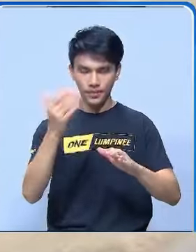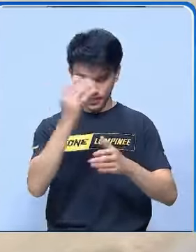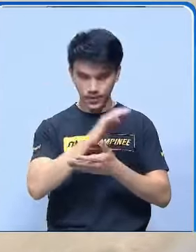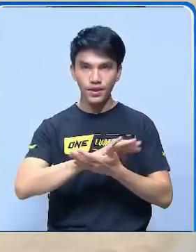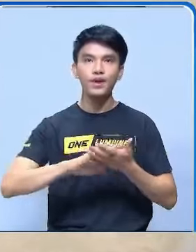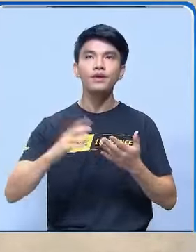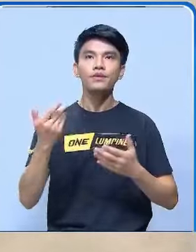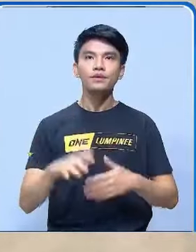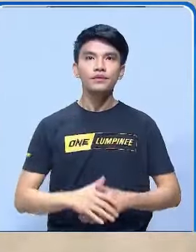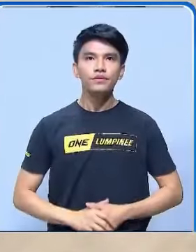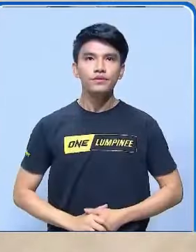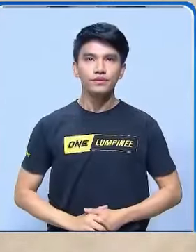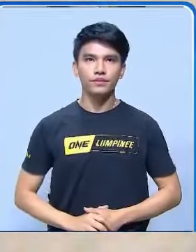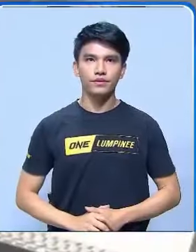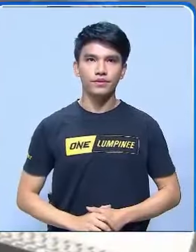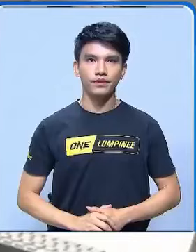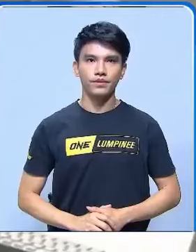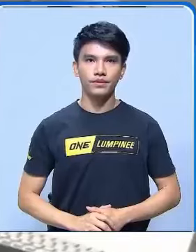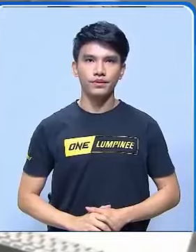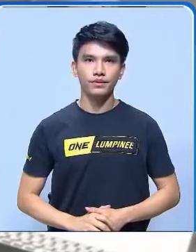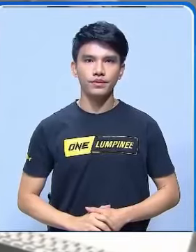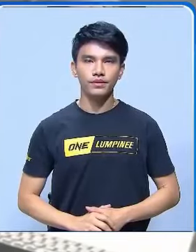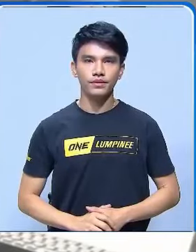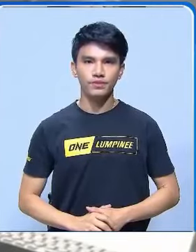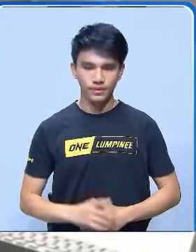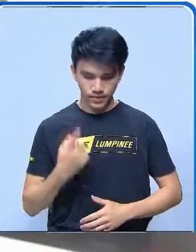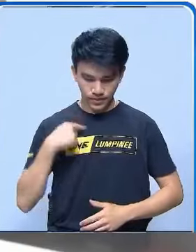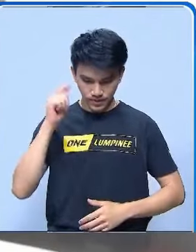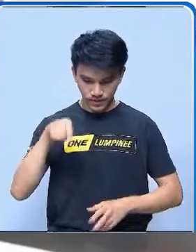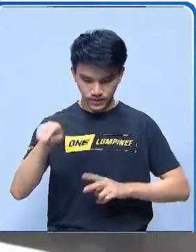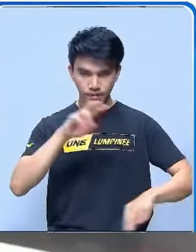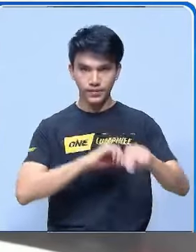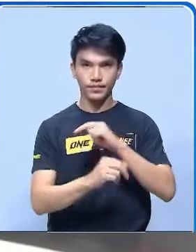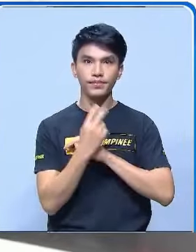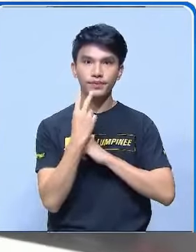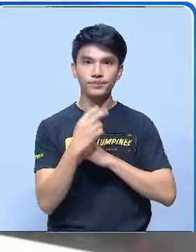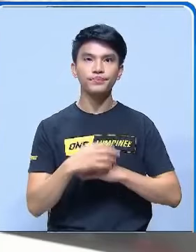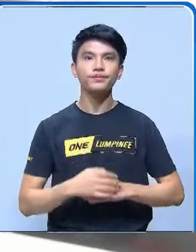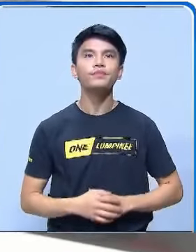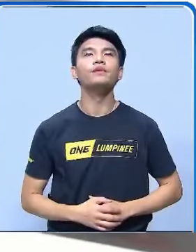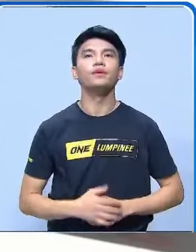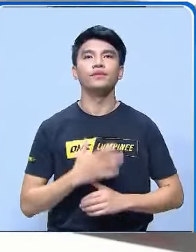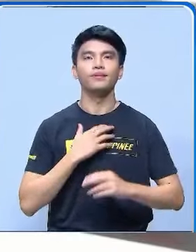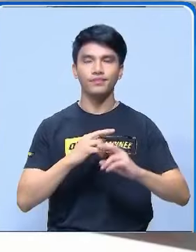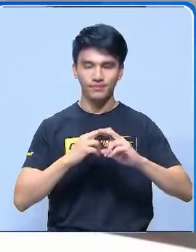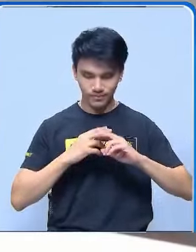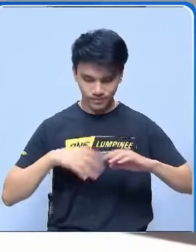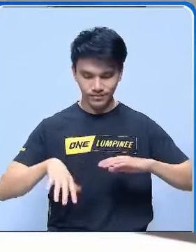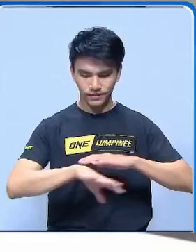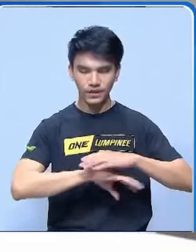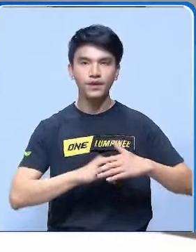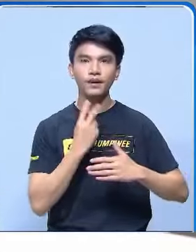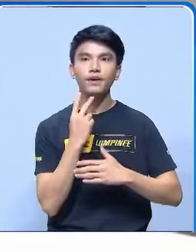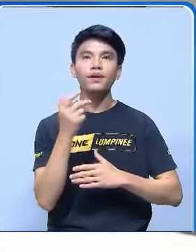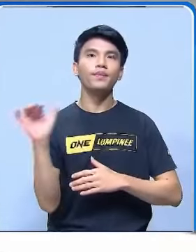คะ ก็ไปพิสูจน์กันในชั้นศาลนะครับตามปกติครับเพราะว่าเราก็ยังไม่เห็นพยานหลักฐานแต่ทาง